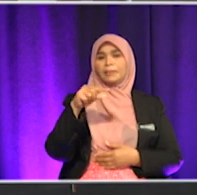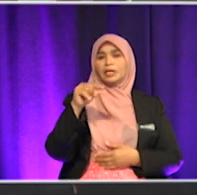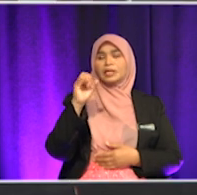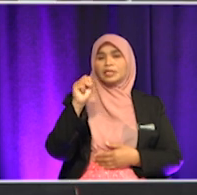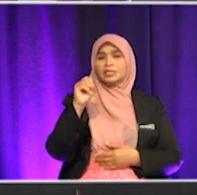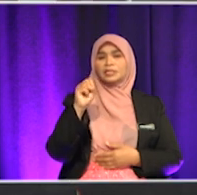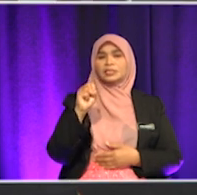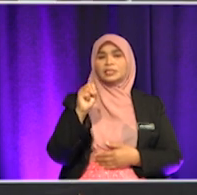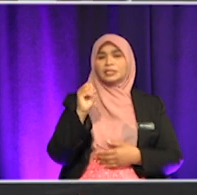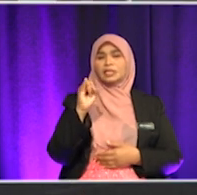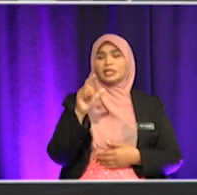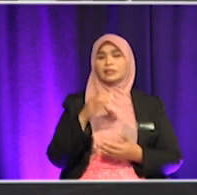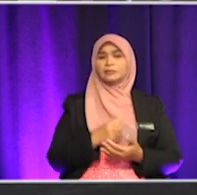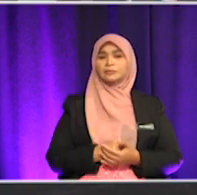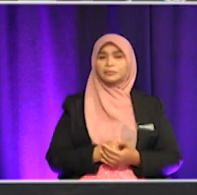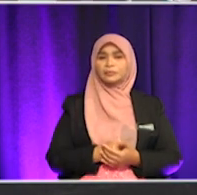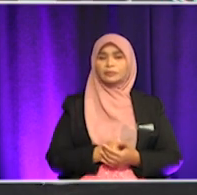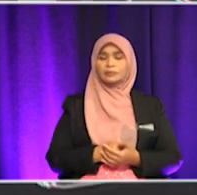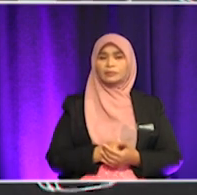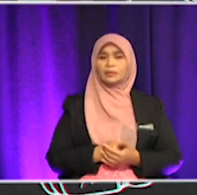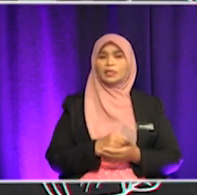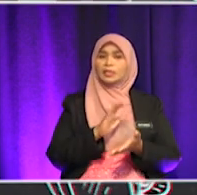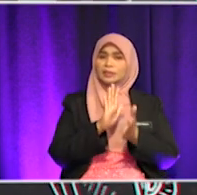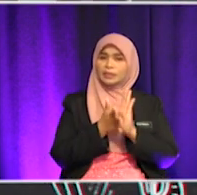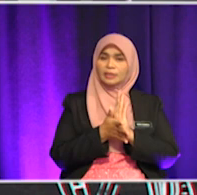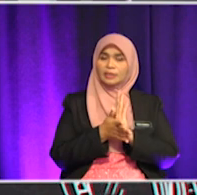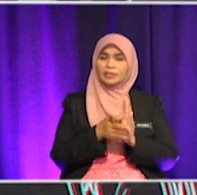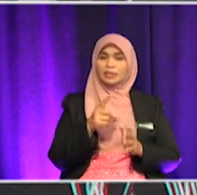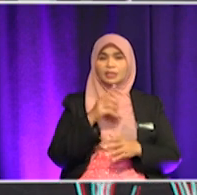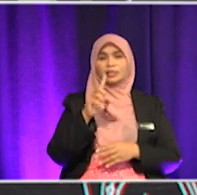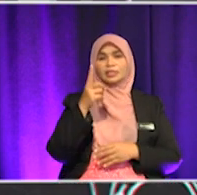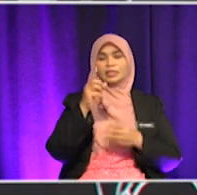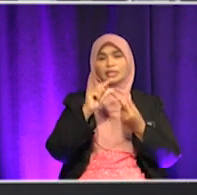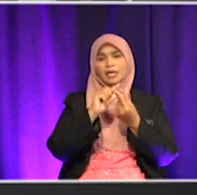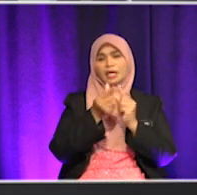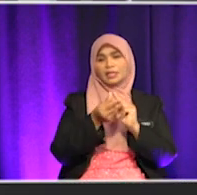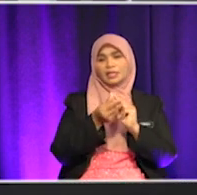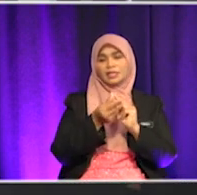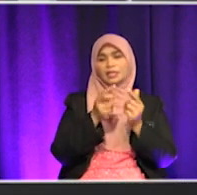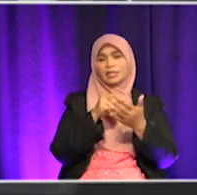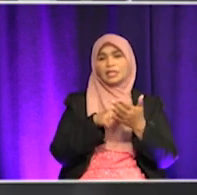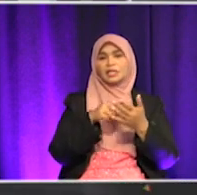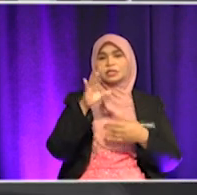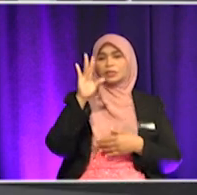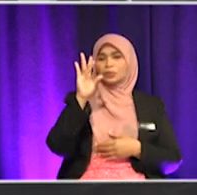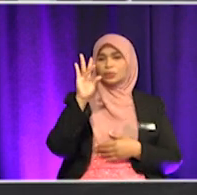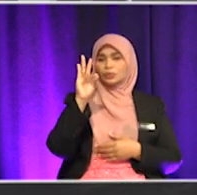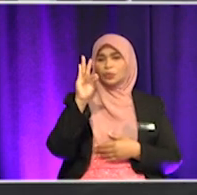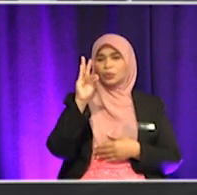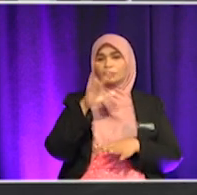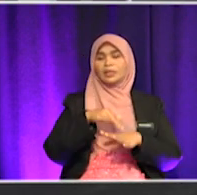sekilogram mangga ialah RM7. Maka kita just kita hanya gantikan nilai 7 pada Z dan